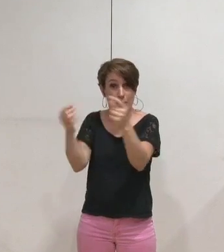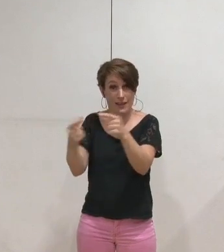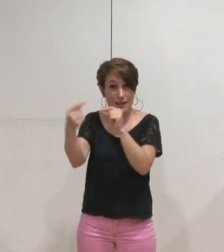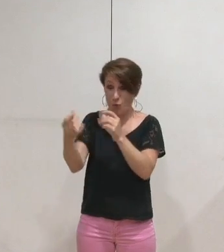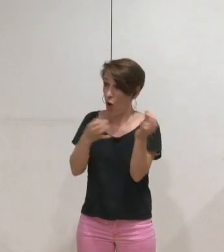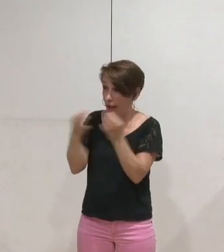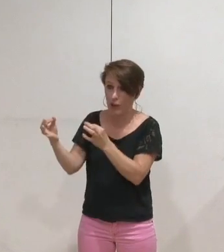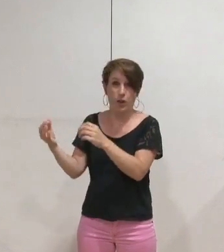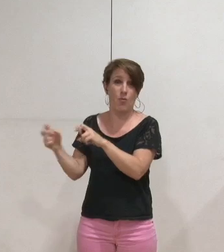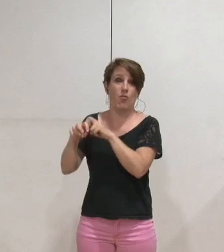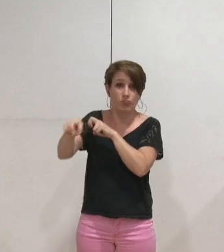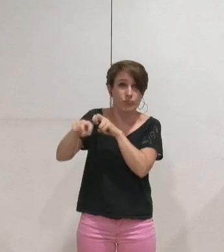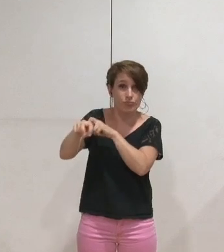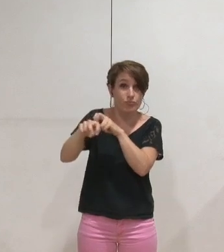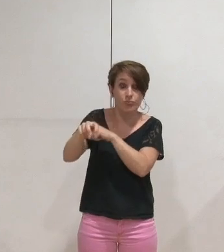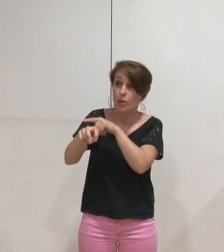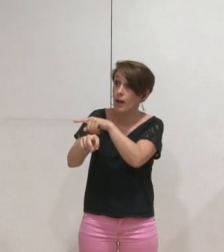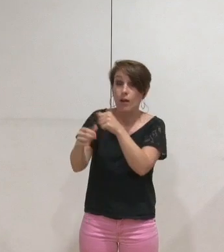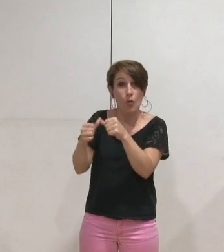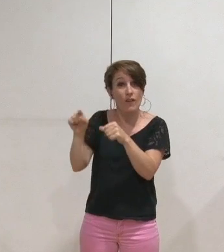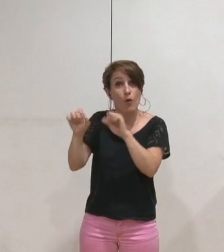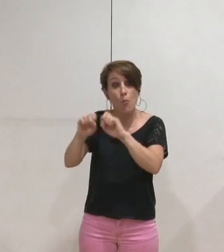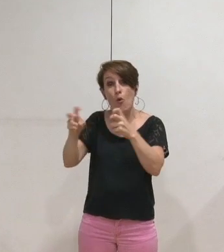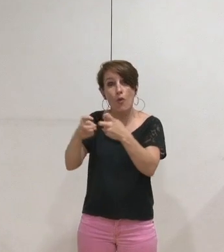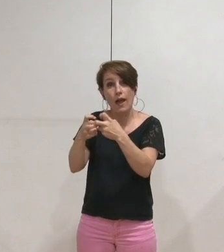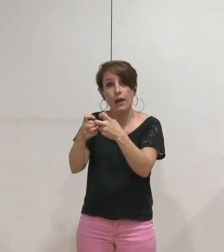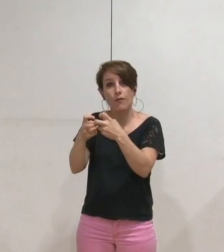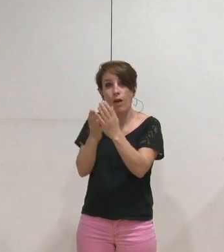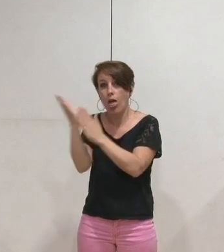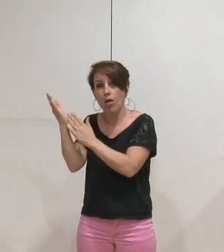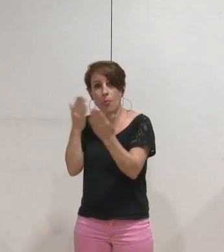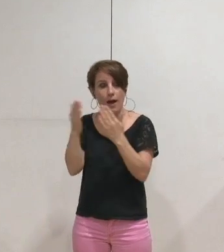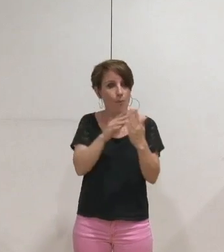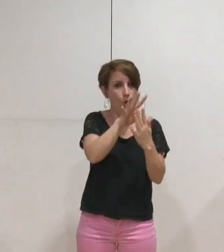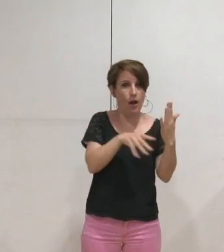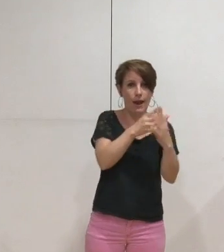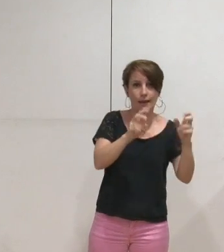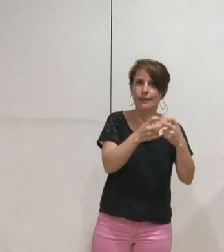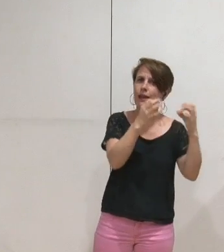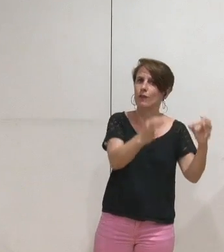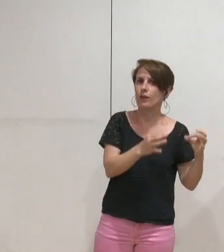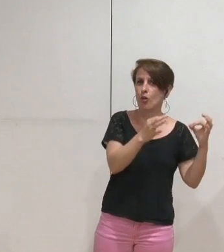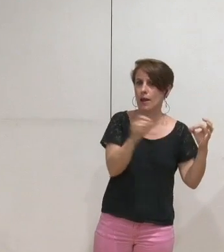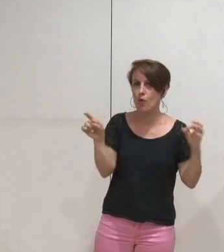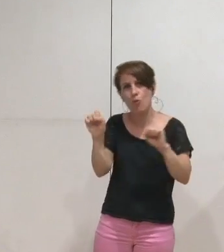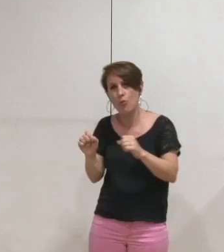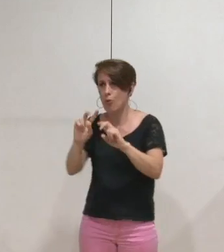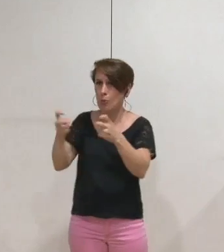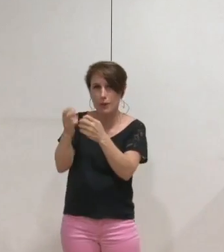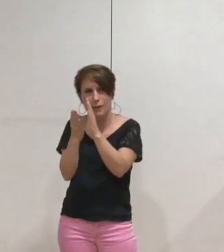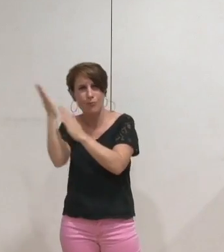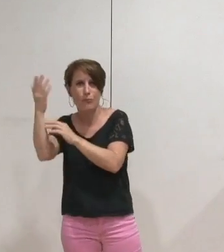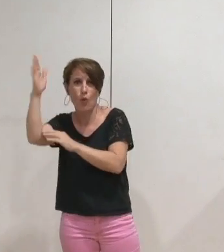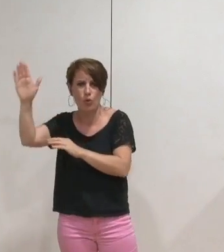déroger aux tarifs qui sont votés pourrait bénéficier de dispositions différentes que celles qui sont votées donc là ça